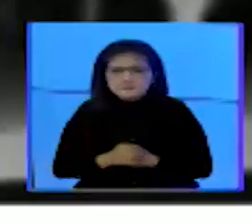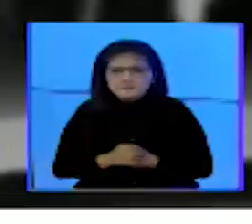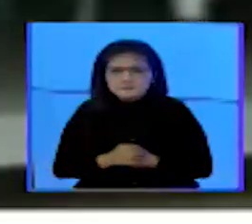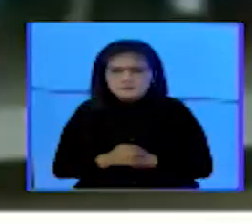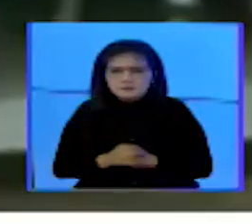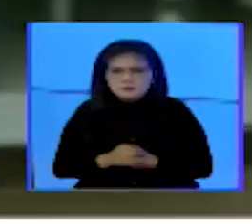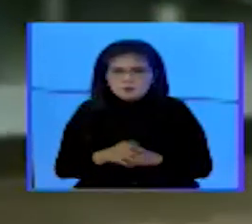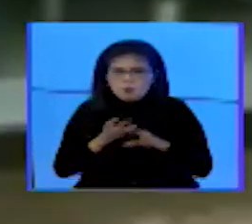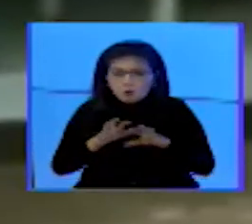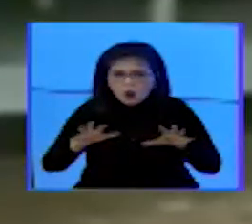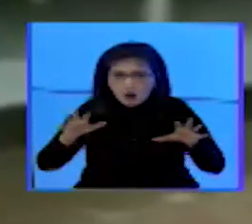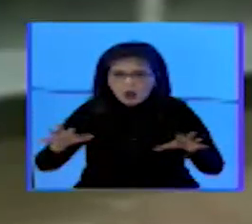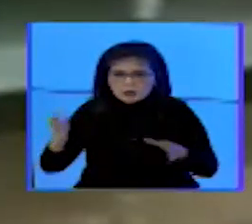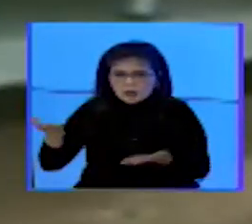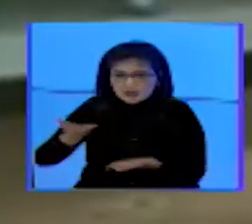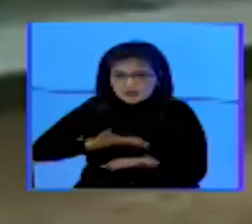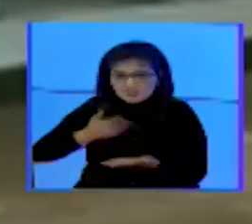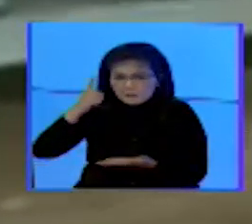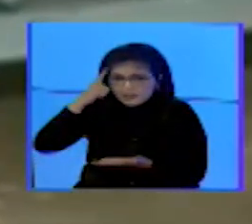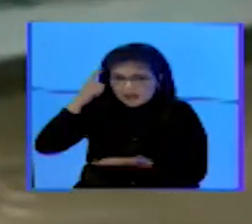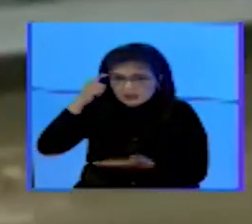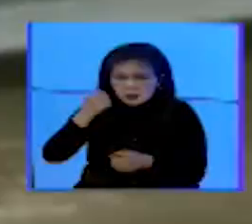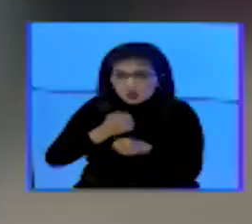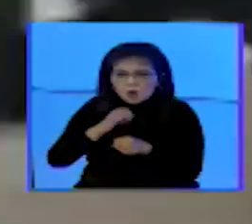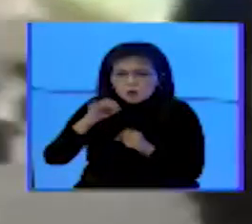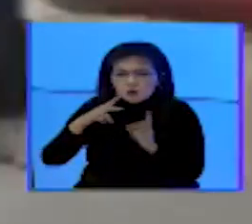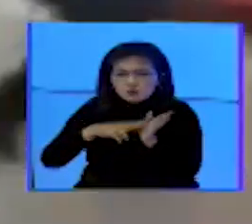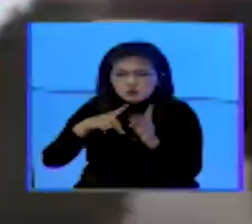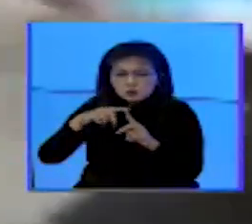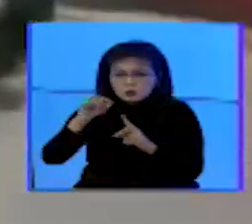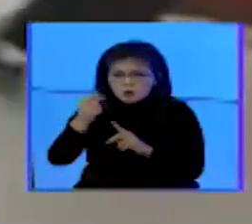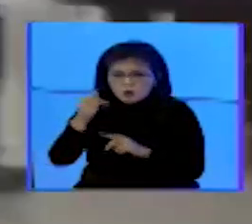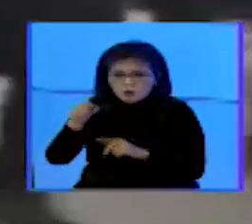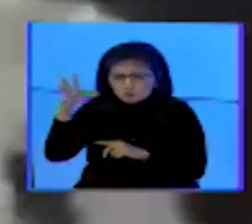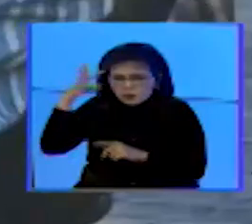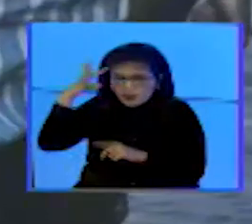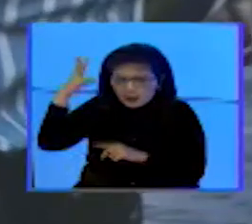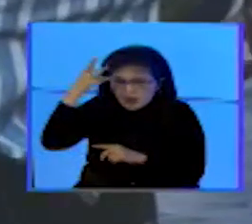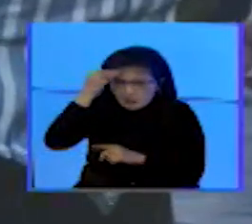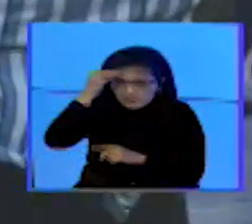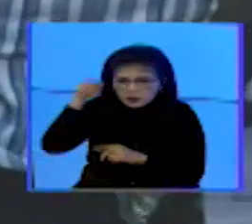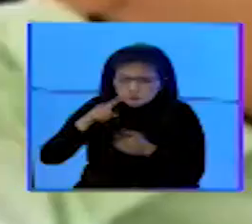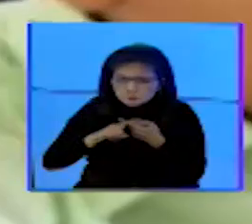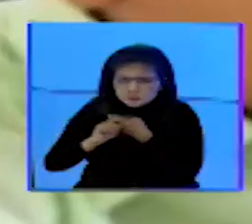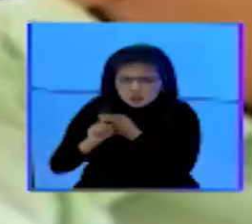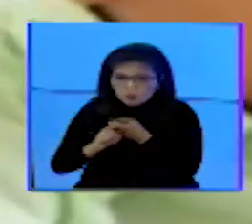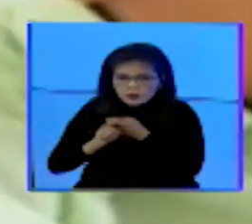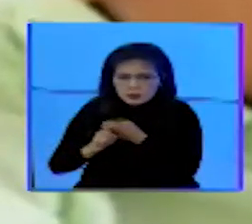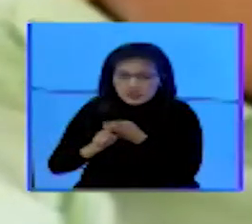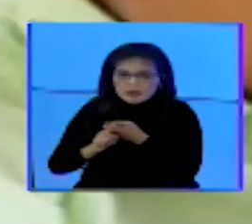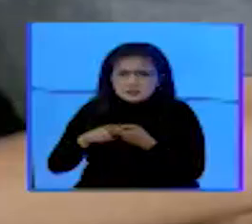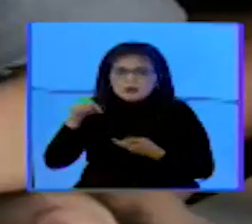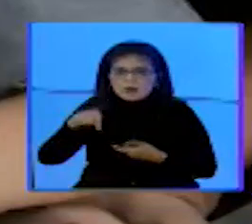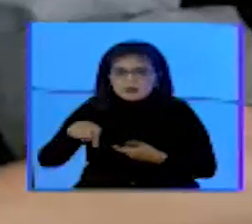Banyak hal yang saya dapatkan dari Gontor. Gontor ini kuat dengan yang namanya persaudaraan dan juga